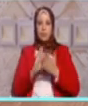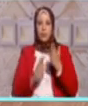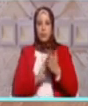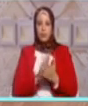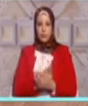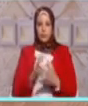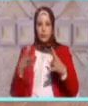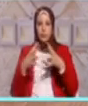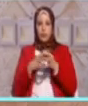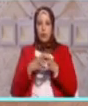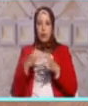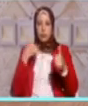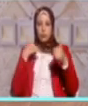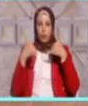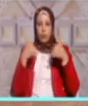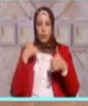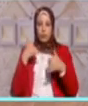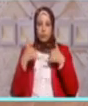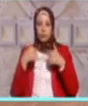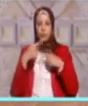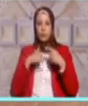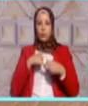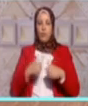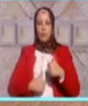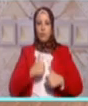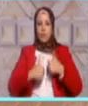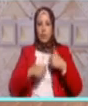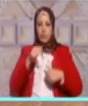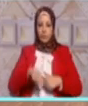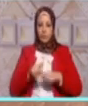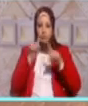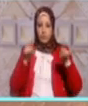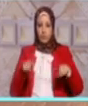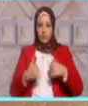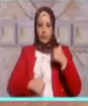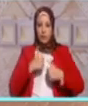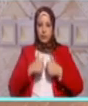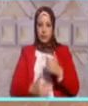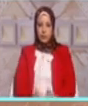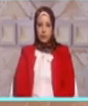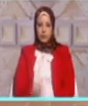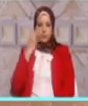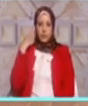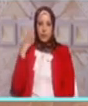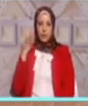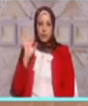فيما يتعلق بالتليفون المحمول والسماعات، وده وصل عددهم